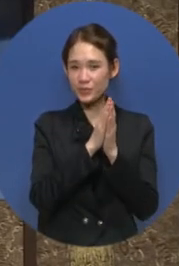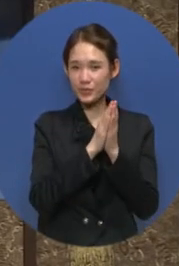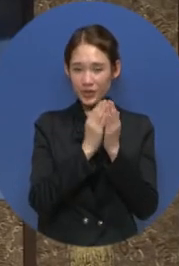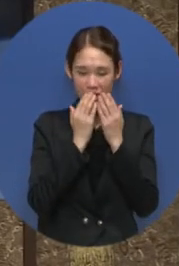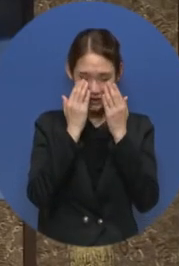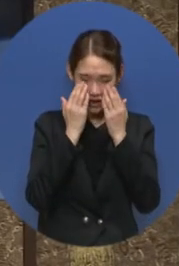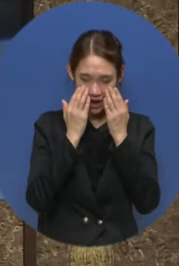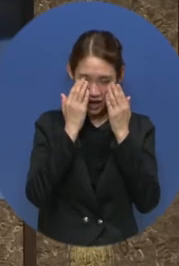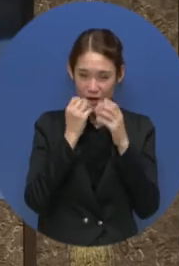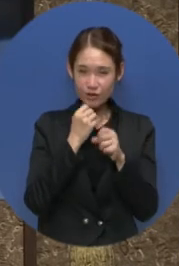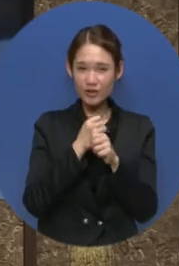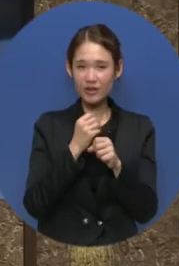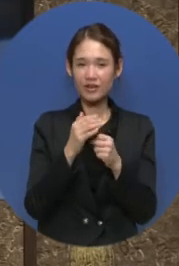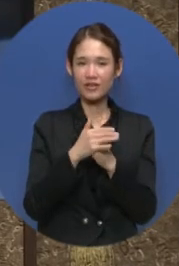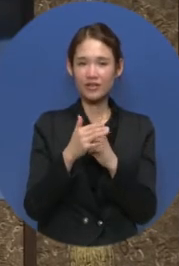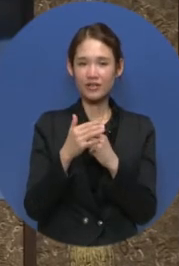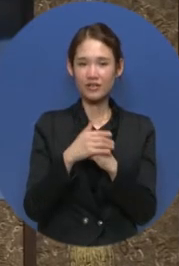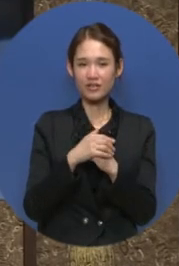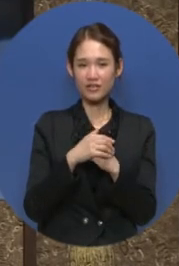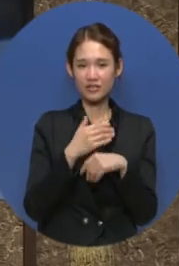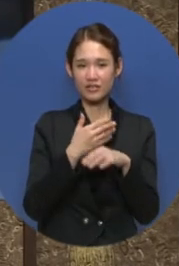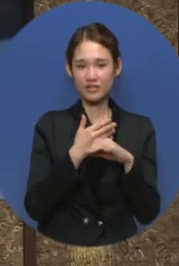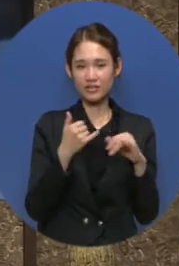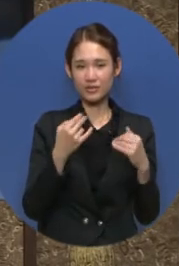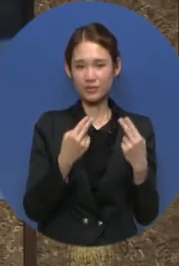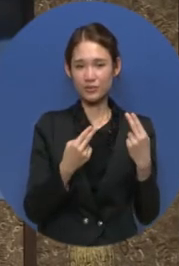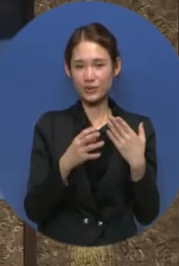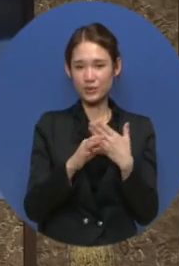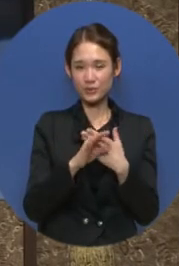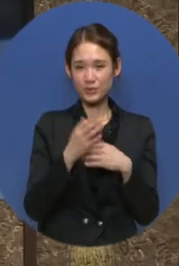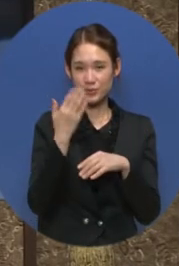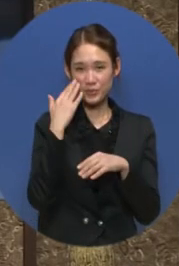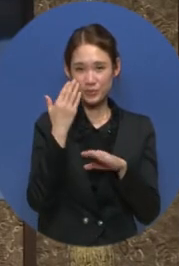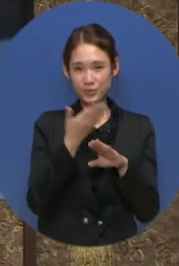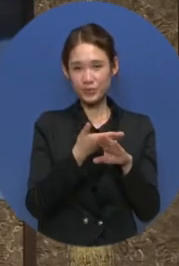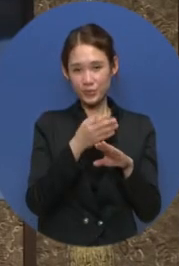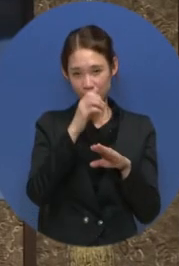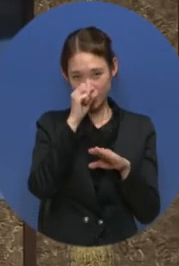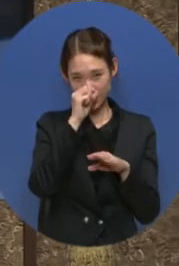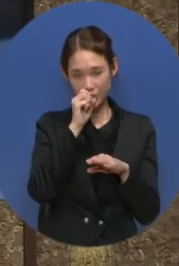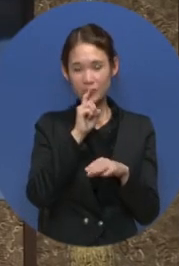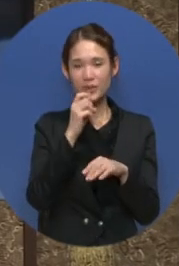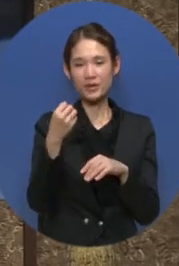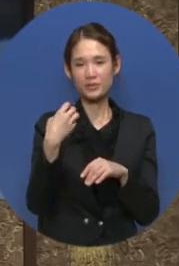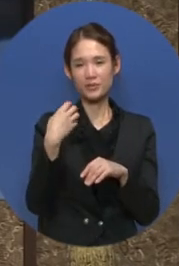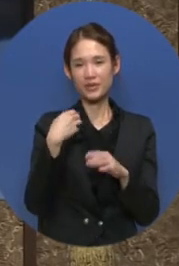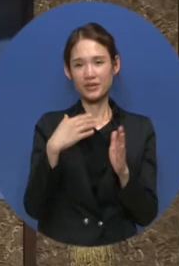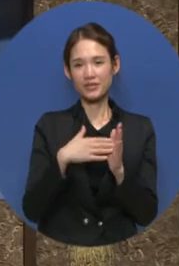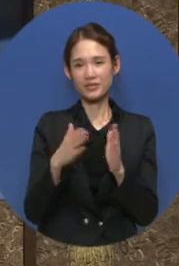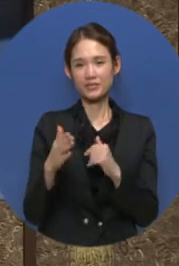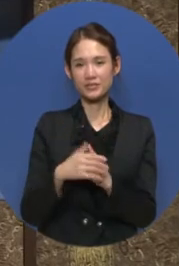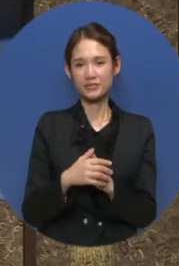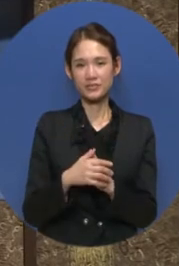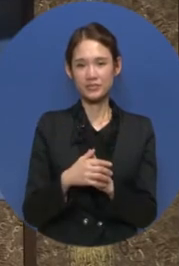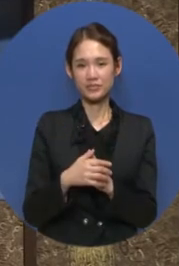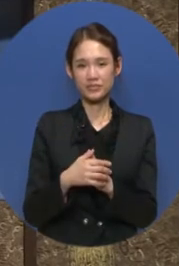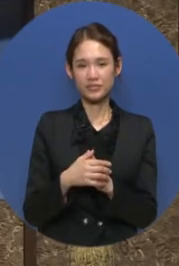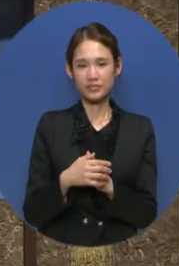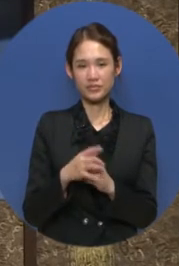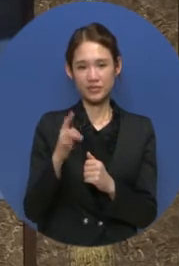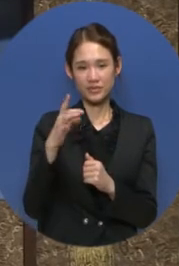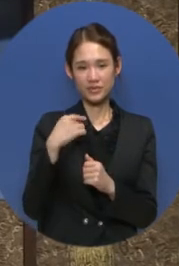내가 세수만 하니까 그러니까요. 다른 사람에 비해서 예, 이제 피부가 만나면 좋으신데요? 피부가 좋다 이렇게 얘기를 하시더라고요. 예. 오직